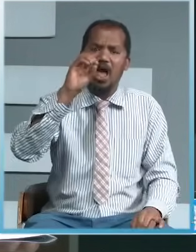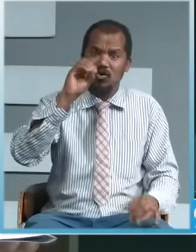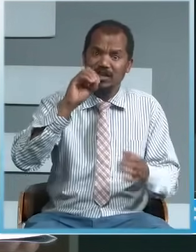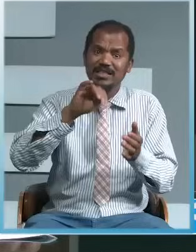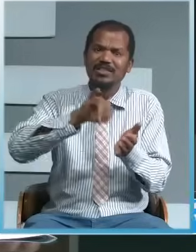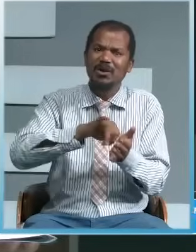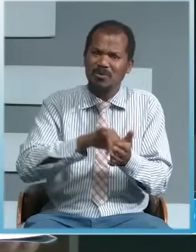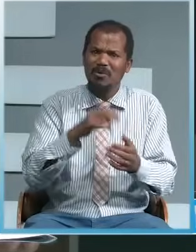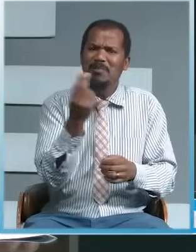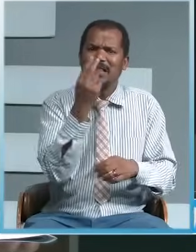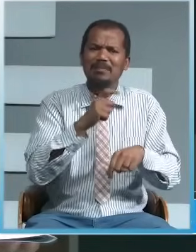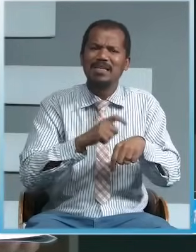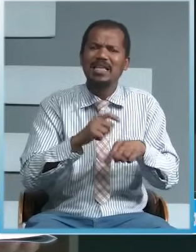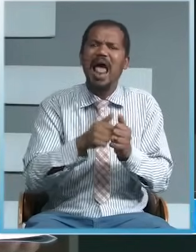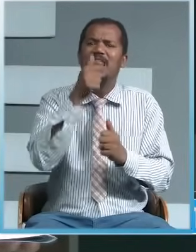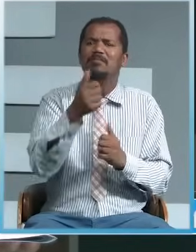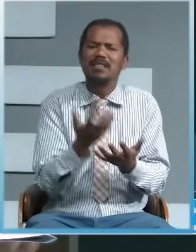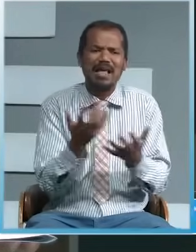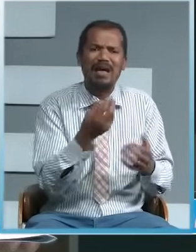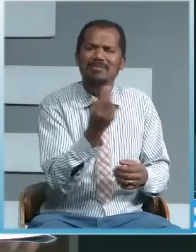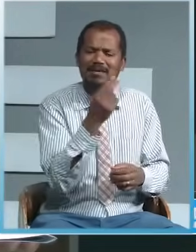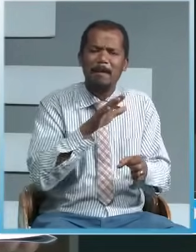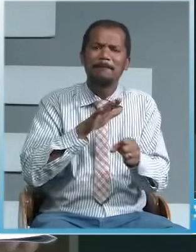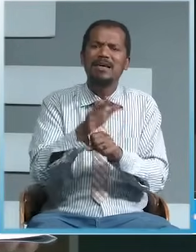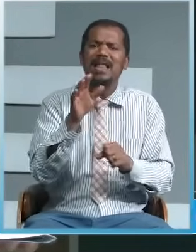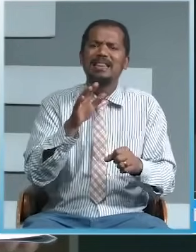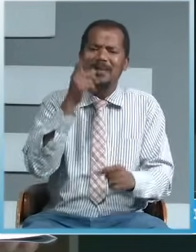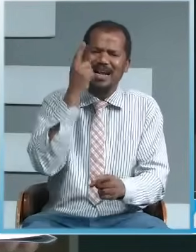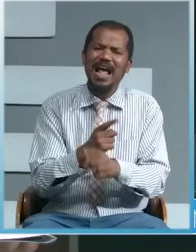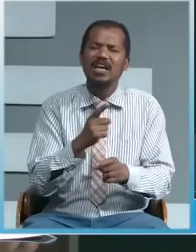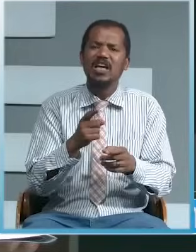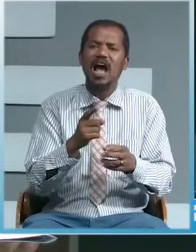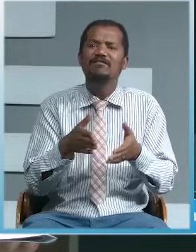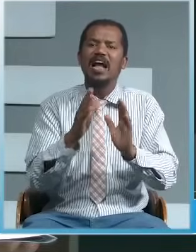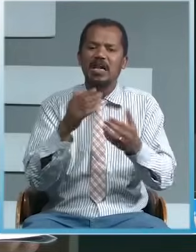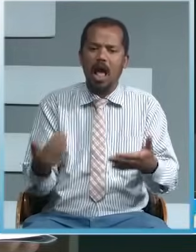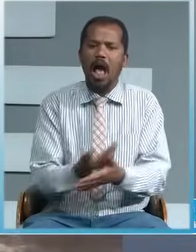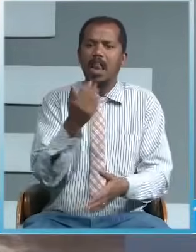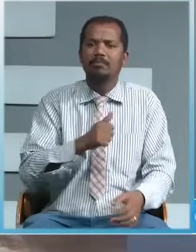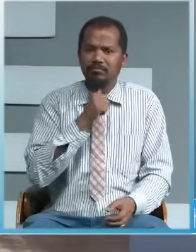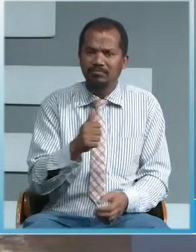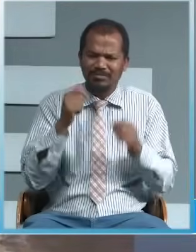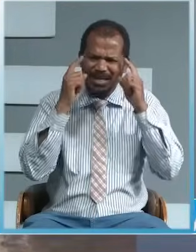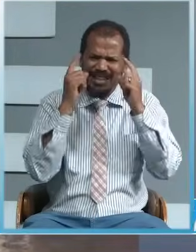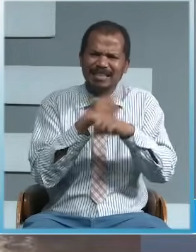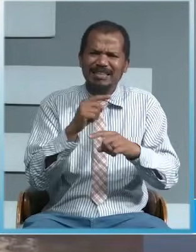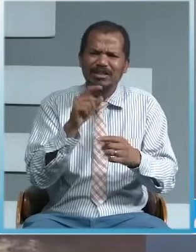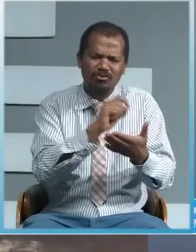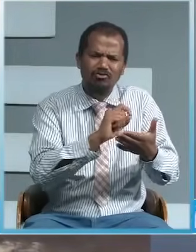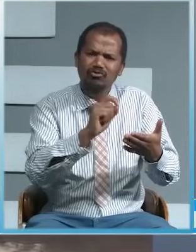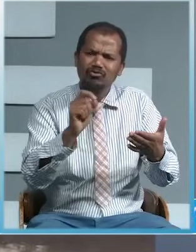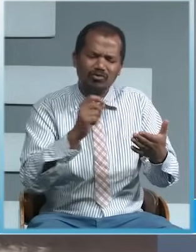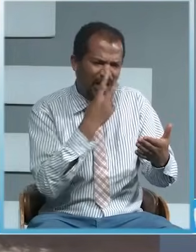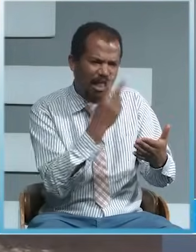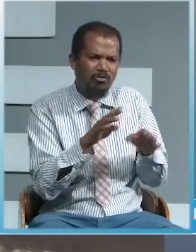መጠንን አለመሟላት የመጠቀሚያ ጊዜ ያለፈበት ጥሬ ዕቃ መጠቀም የብቃት ማረጋገጫ አለማሳደስና የተሳሳተ ገላይ